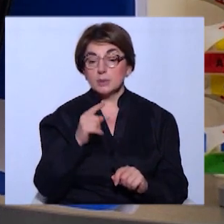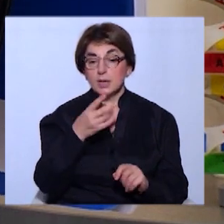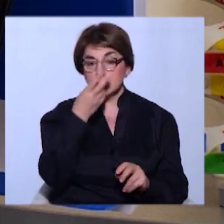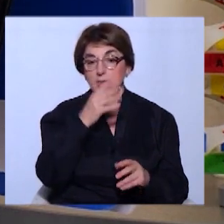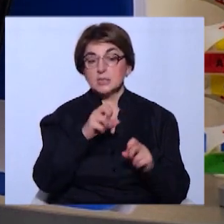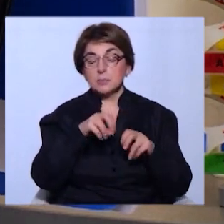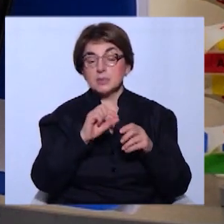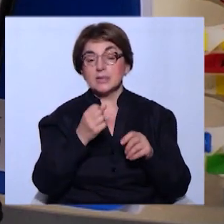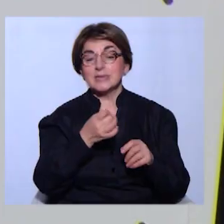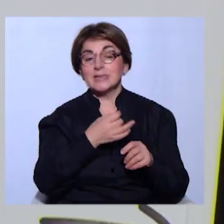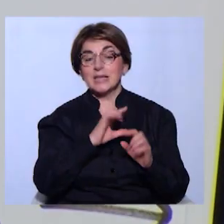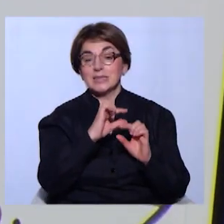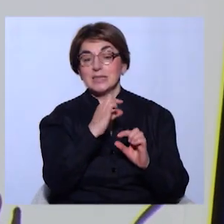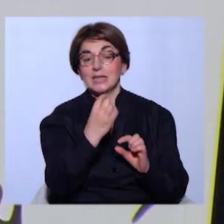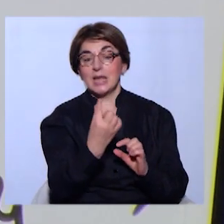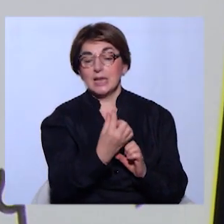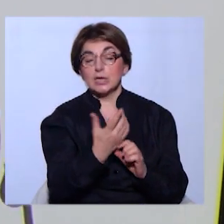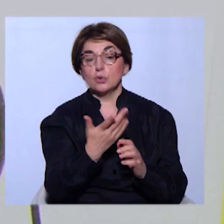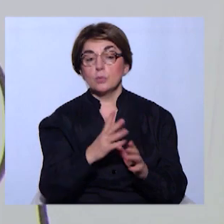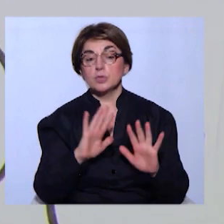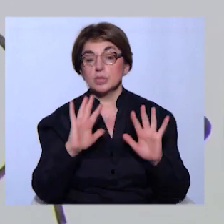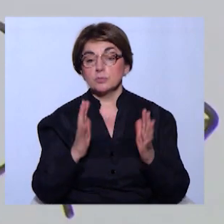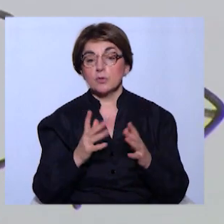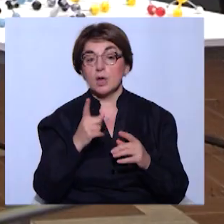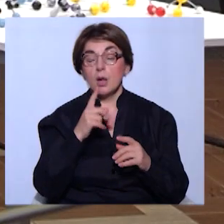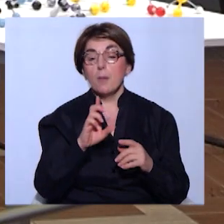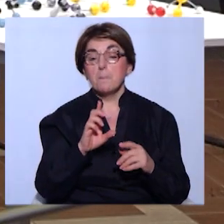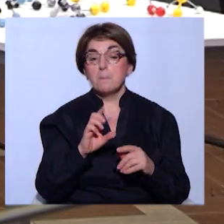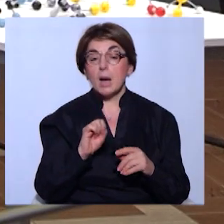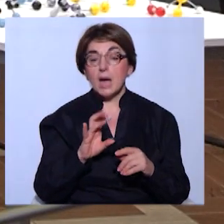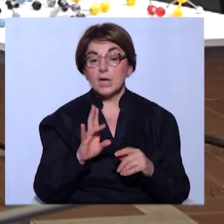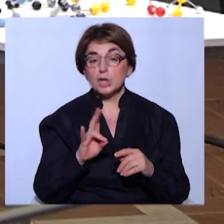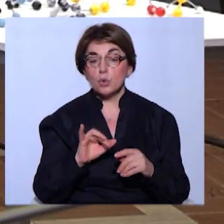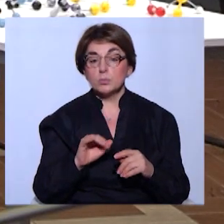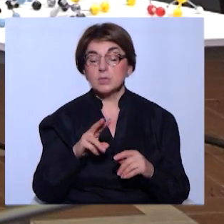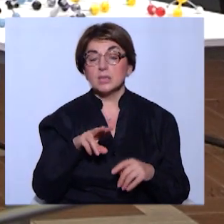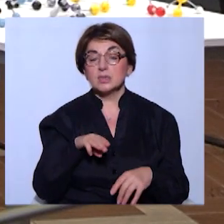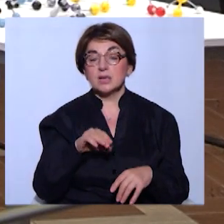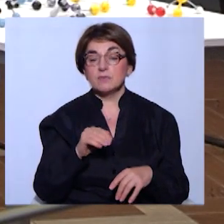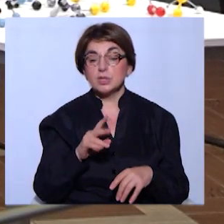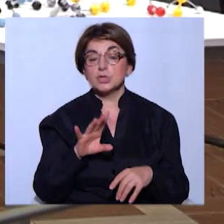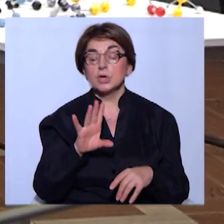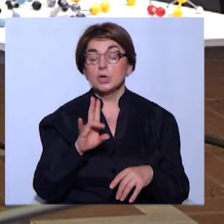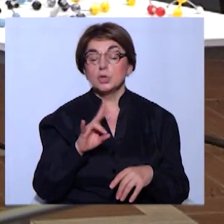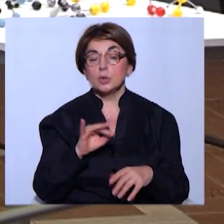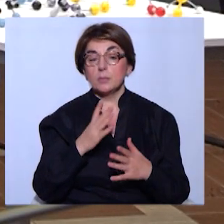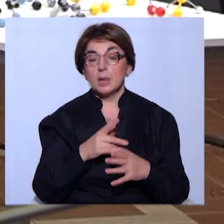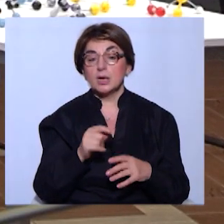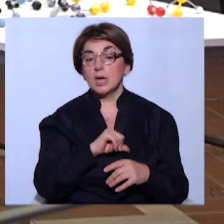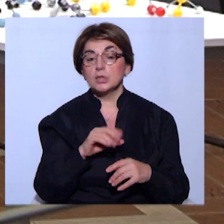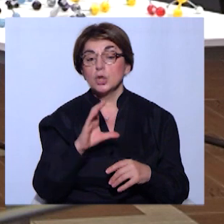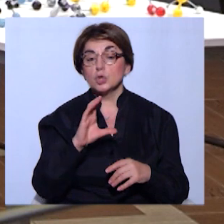ვამბობთ, რომ ბარიუმი და ტყვიის იონები არის სულფატ იონების აღმომჩენი. გოგირდმჟავა, კონცენტრებული გოგირდმჟავა